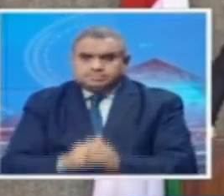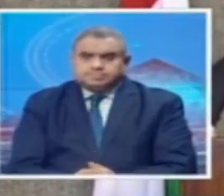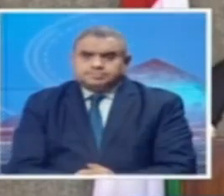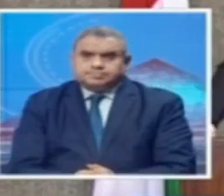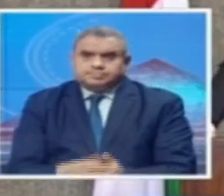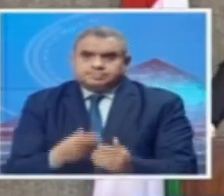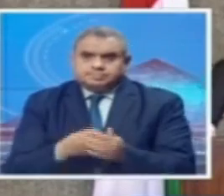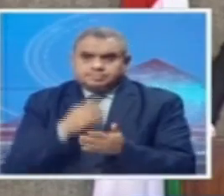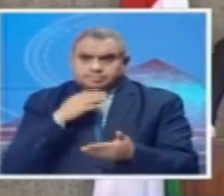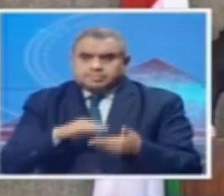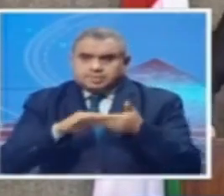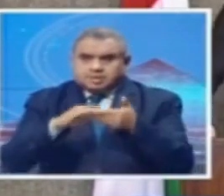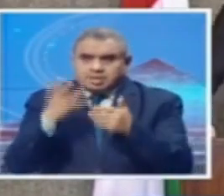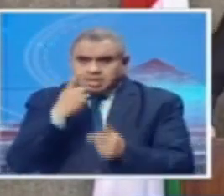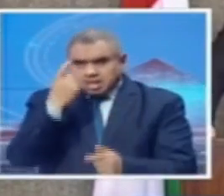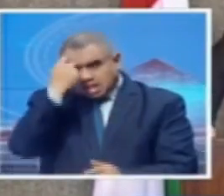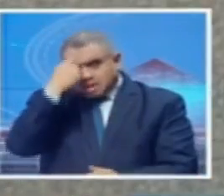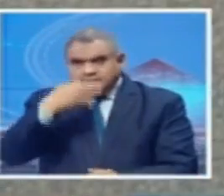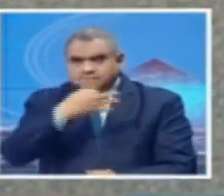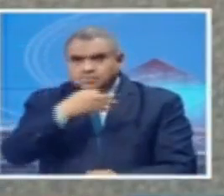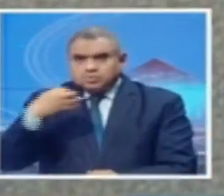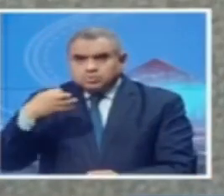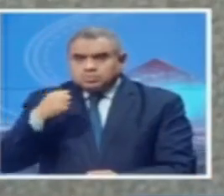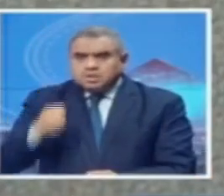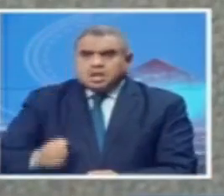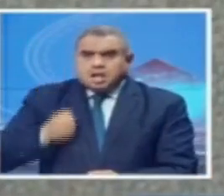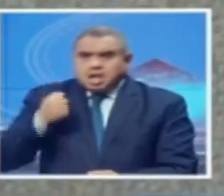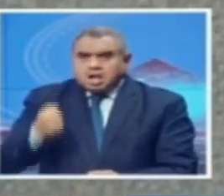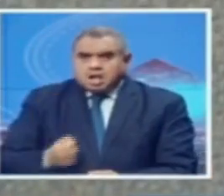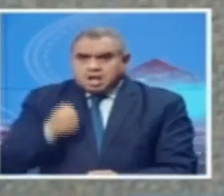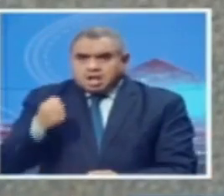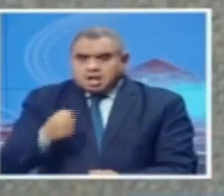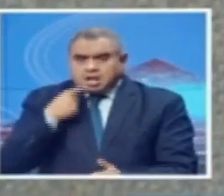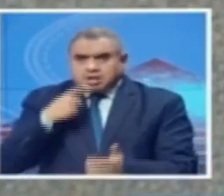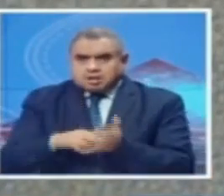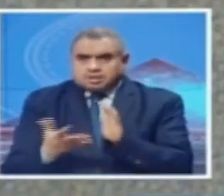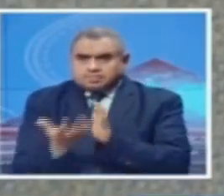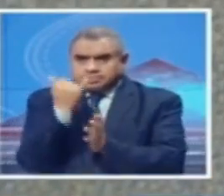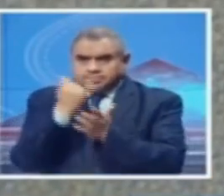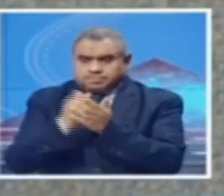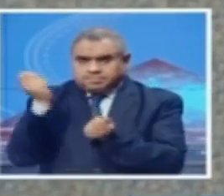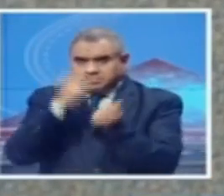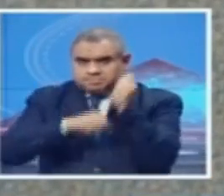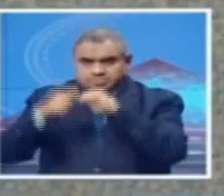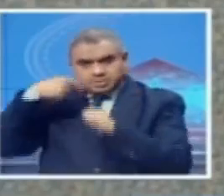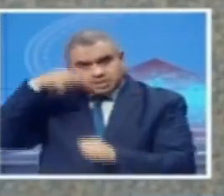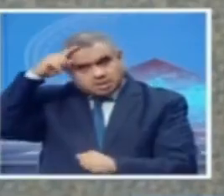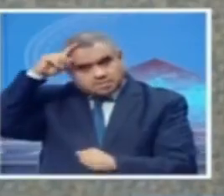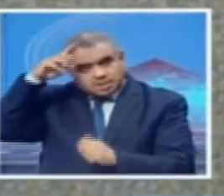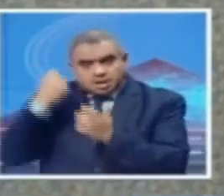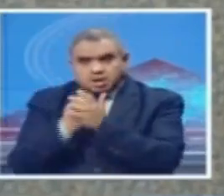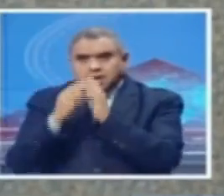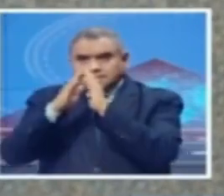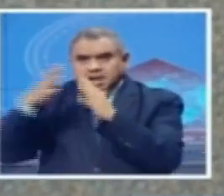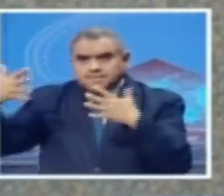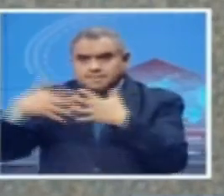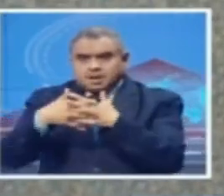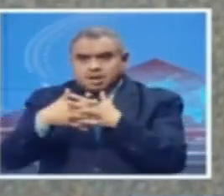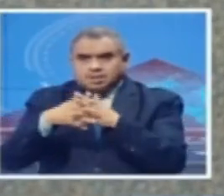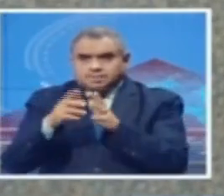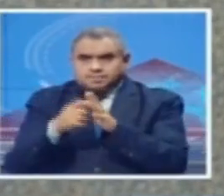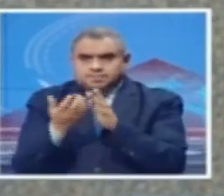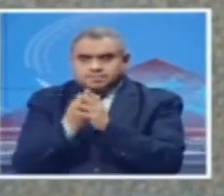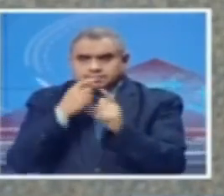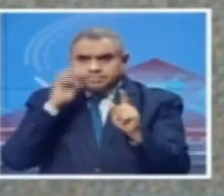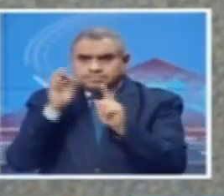توفير 1300 عربة قطار صناعة مجرية روسية للسكك